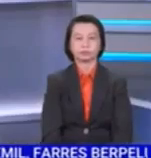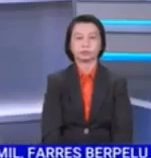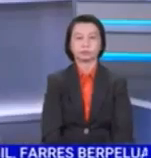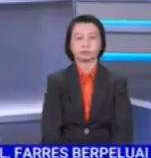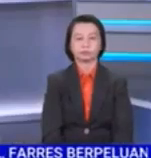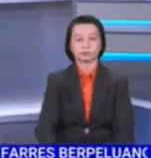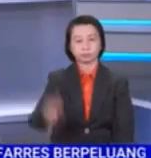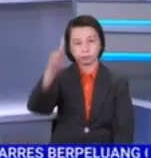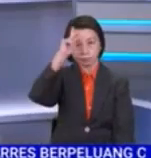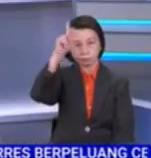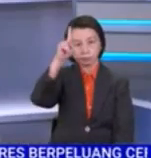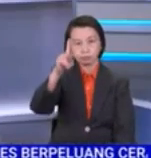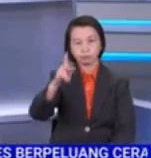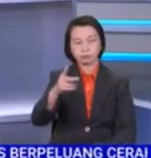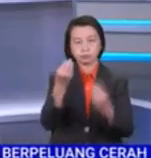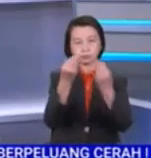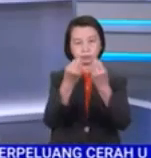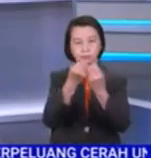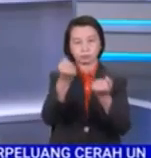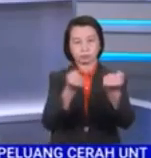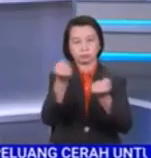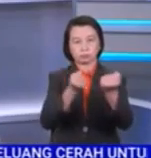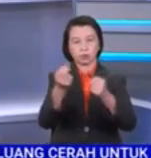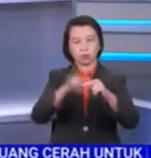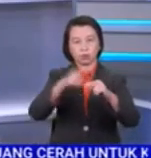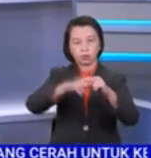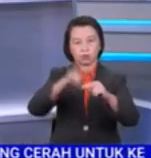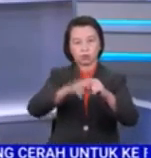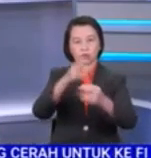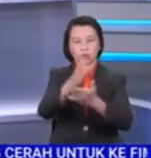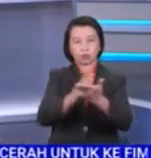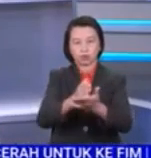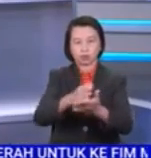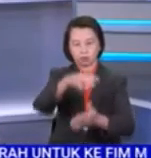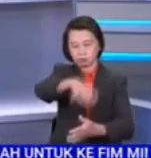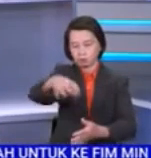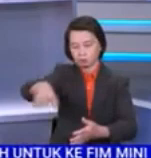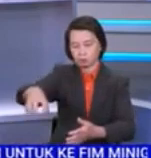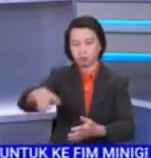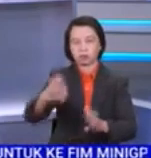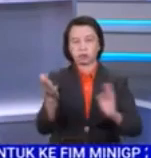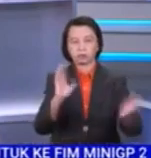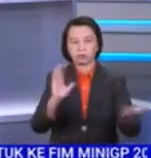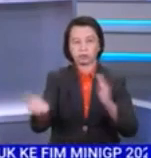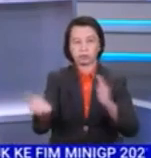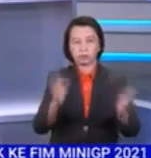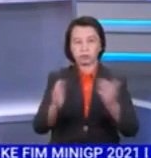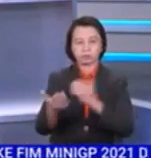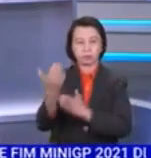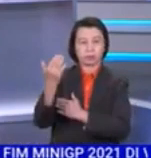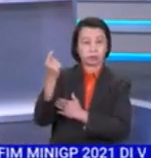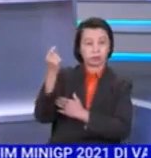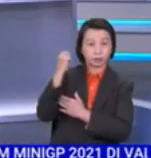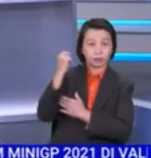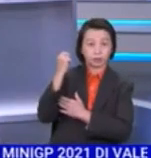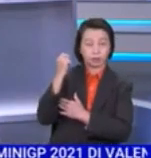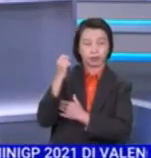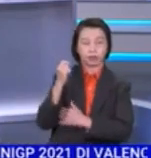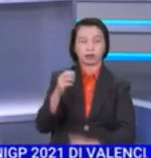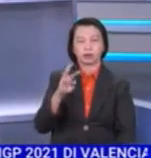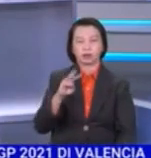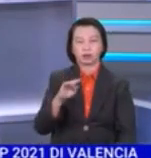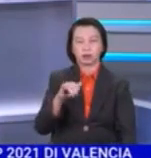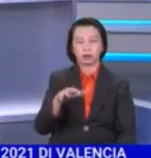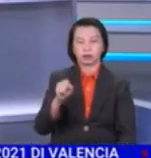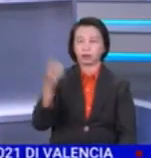Hai jadi iklan tadi peningkatan bilangan kendaraan berlaku di beberapa jajahannya berbanding situasi pagi tadi Majida Ismail